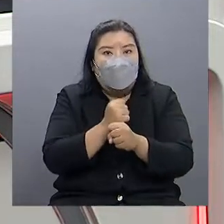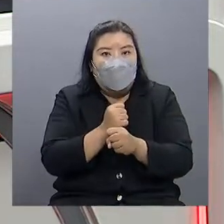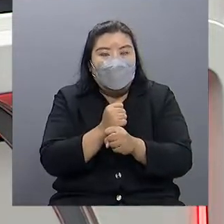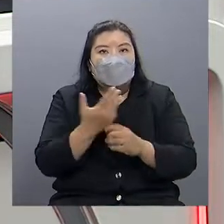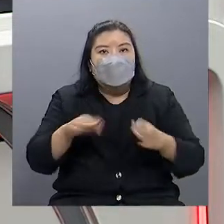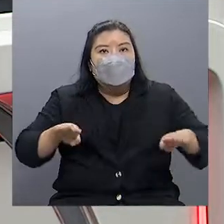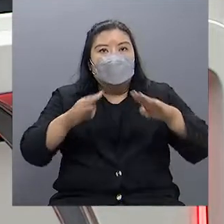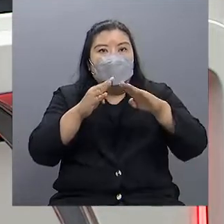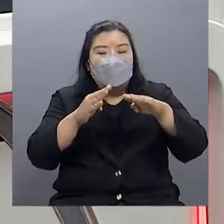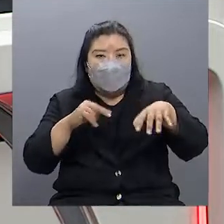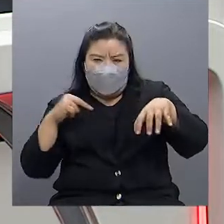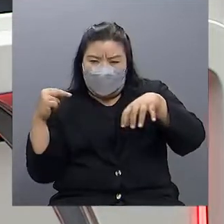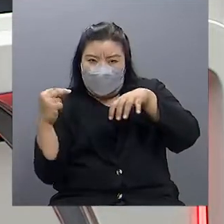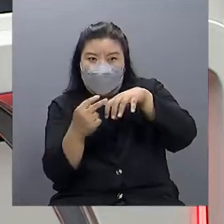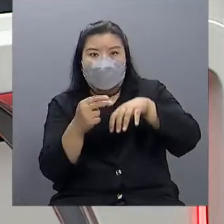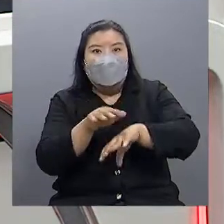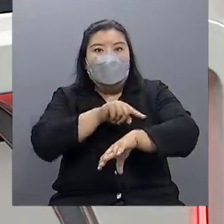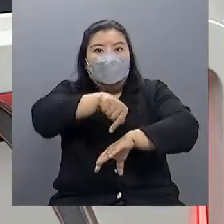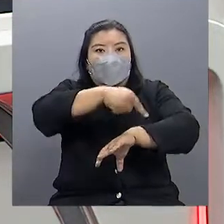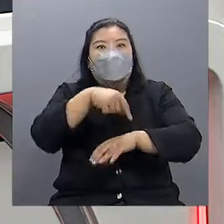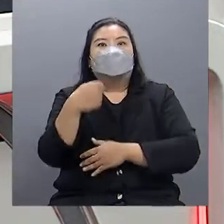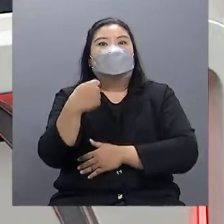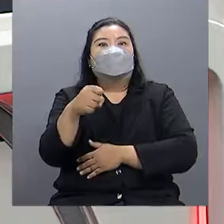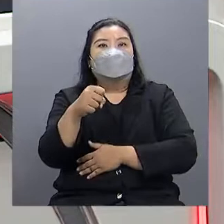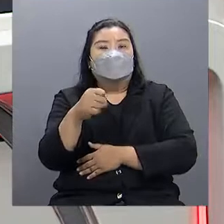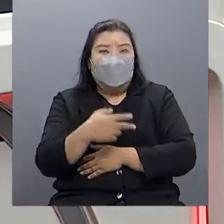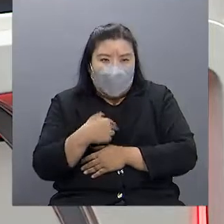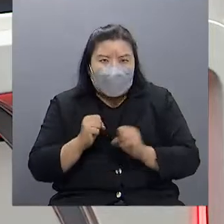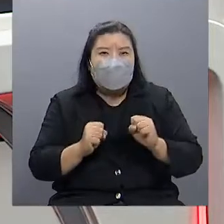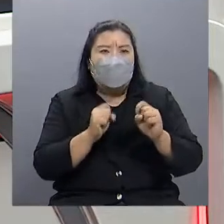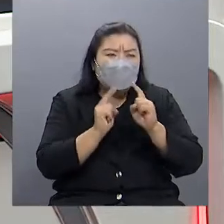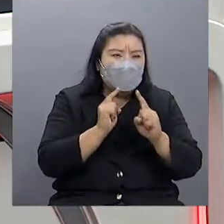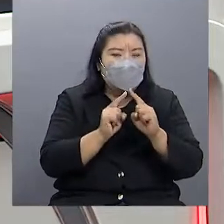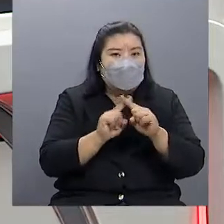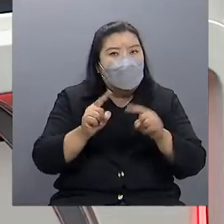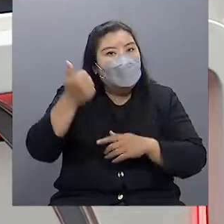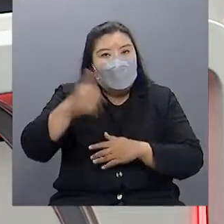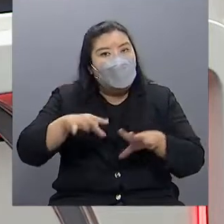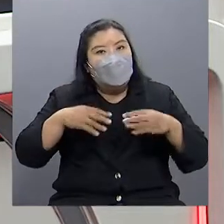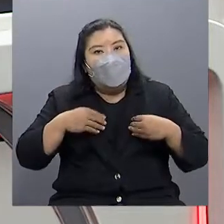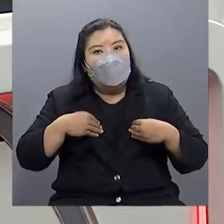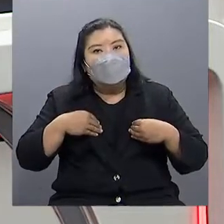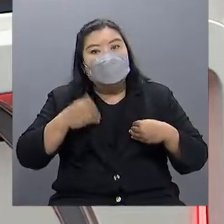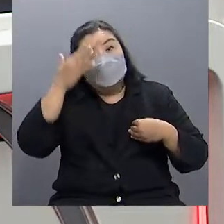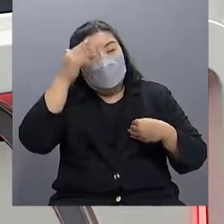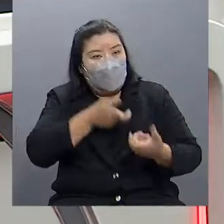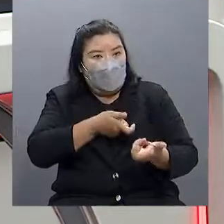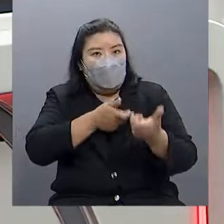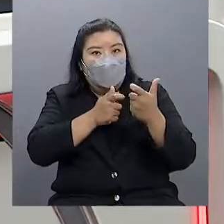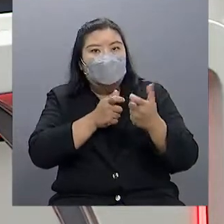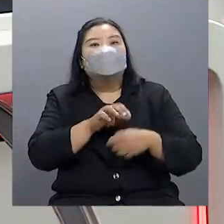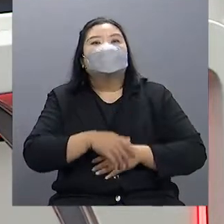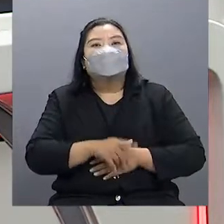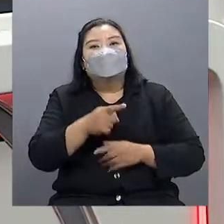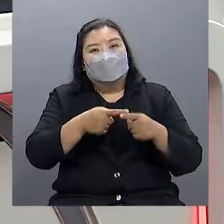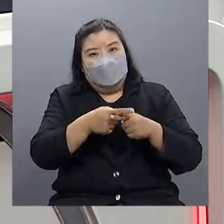คนสุดท้ายที่เจ้าหน้าที่พยายามจะใช้การเจรจาสุดท้ายก็ไม่สำเร็จก็ได้รับบาดเจ็บไปนะคะวันนี้มีการต